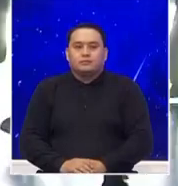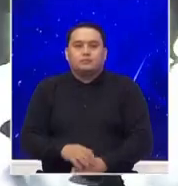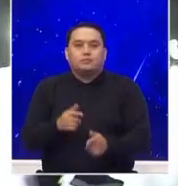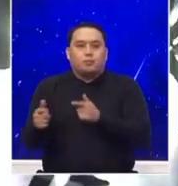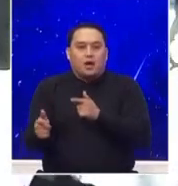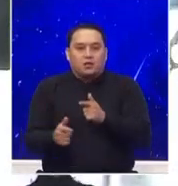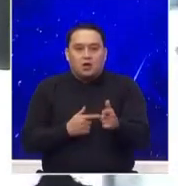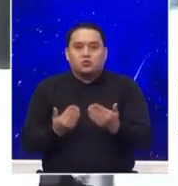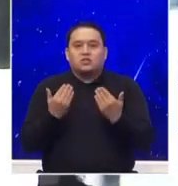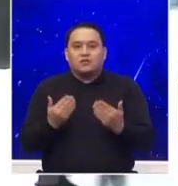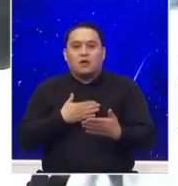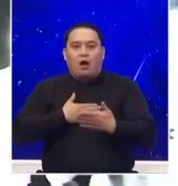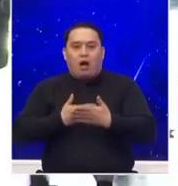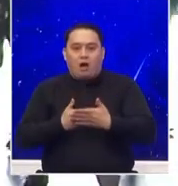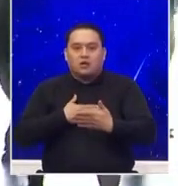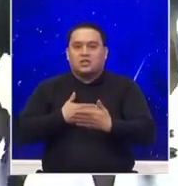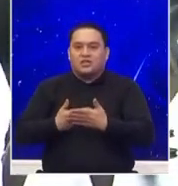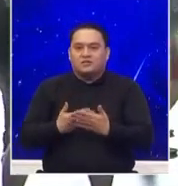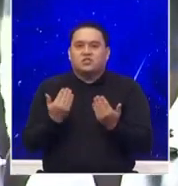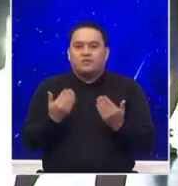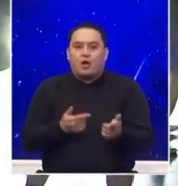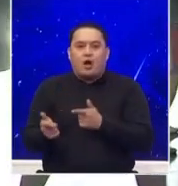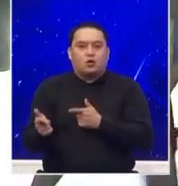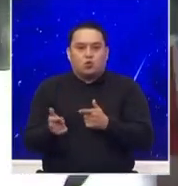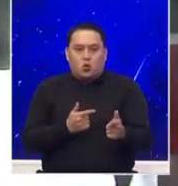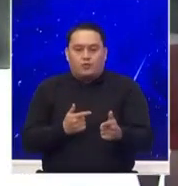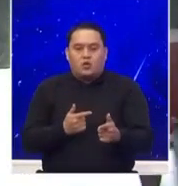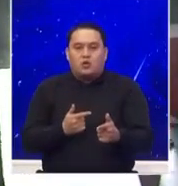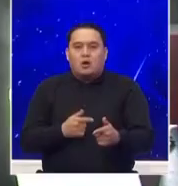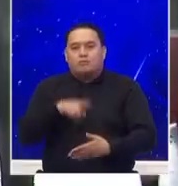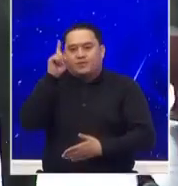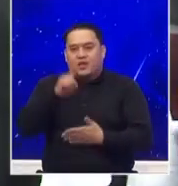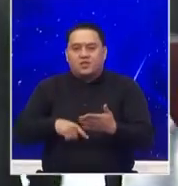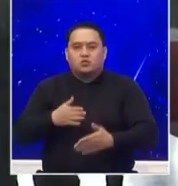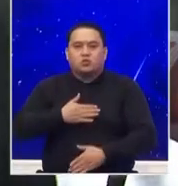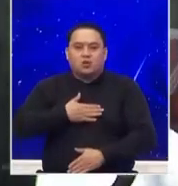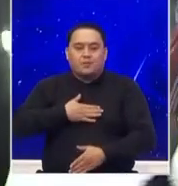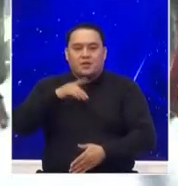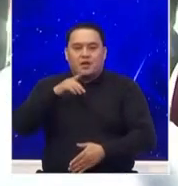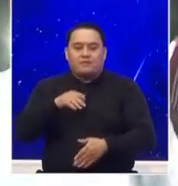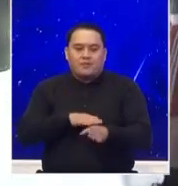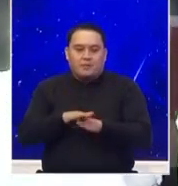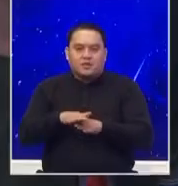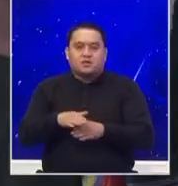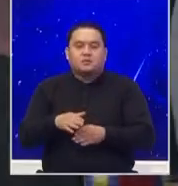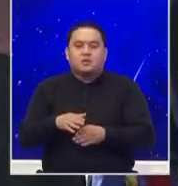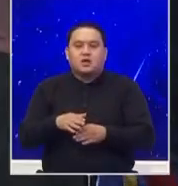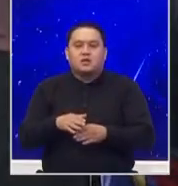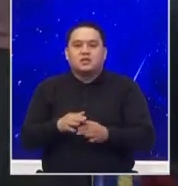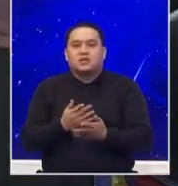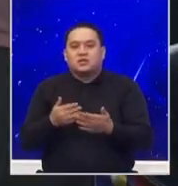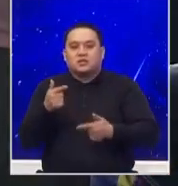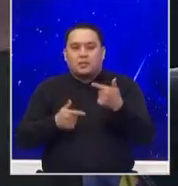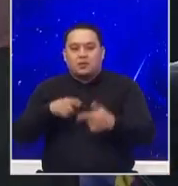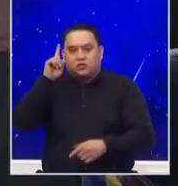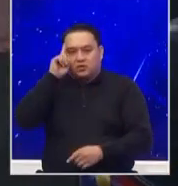Подготовка идет очень активно. В принципе, можно сказать, что мы готовы. На нас возлагают большие надежды. Надеюсь, мы их оправдаем. Своих нескольких